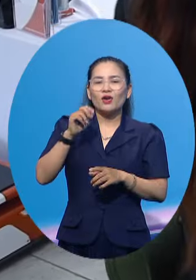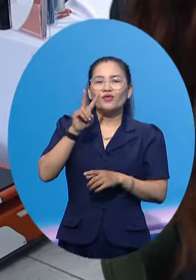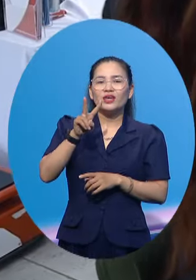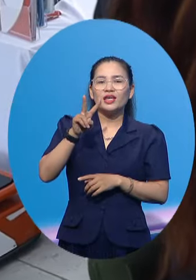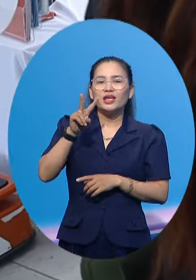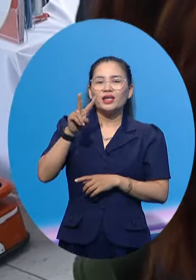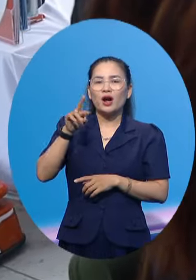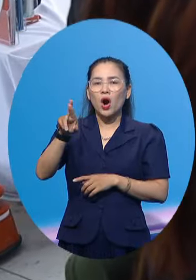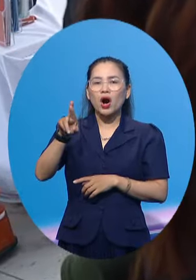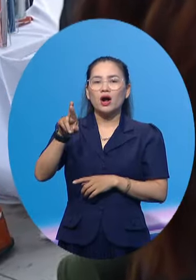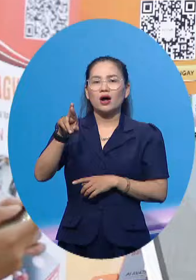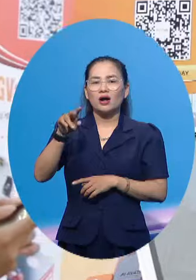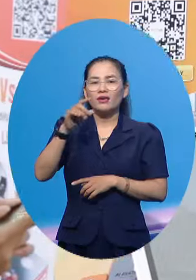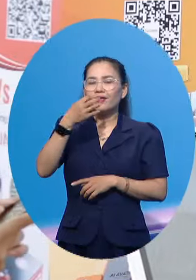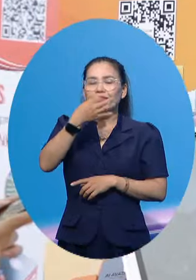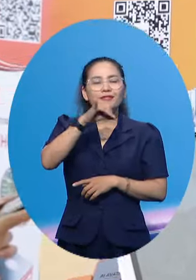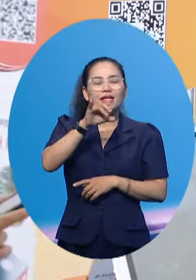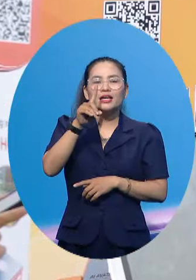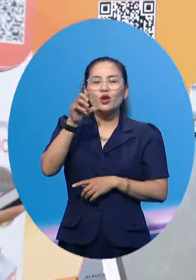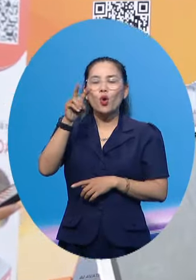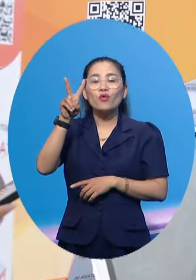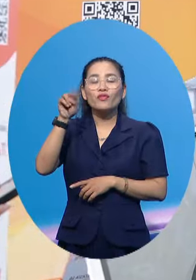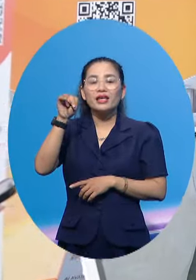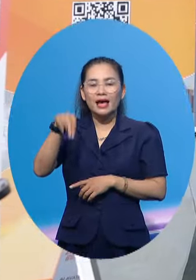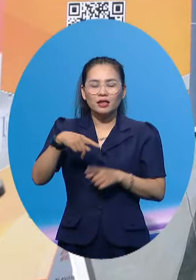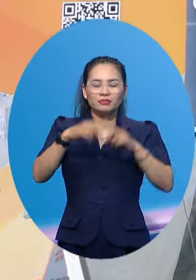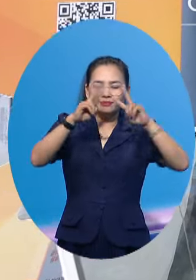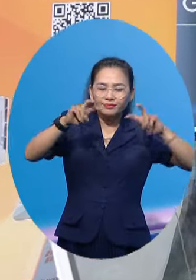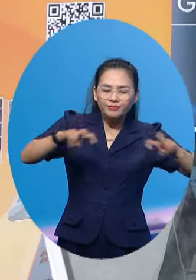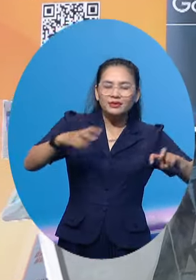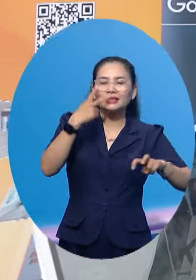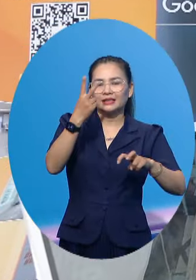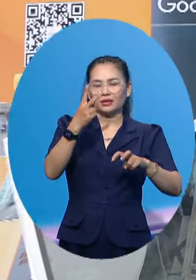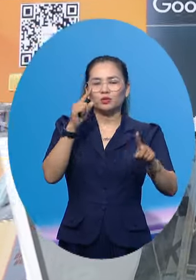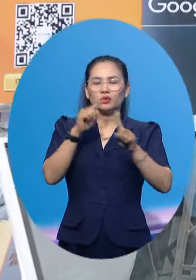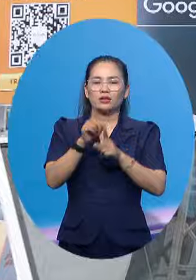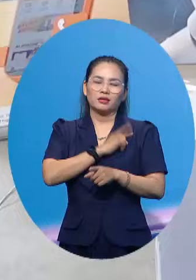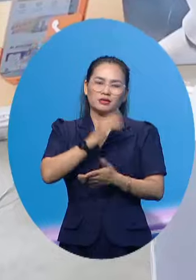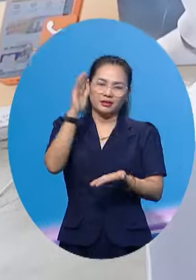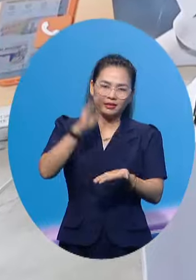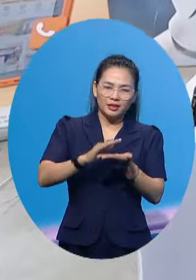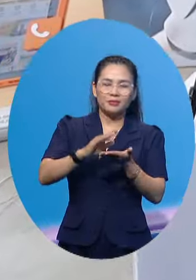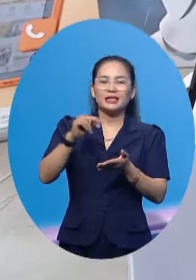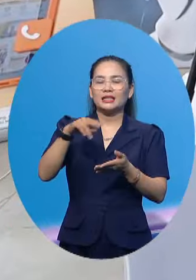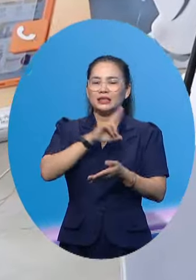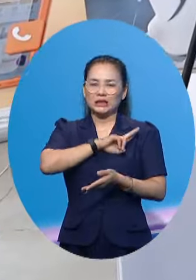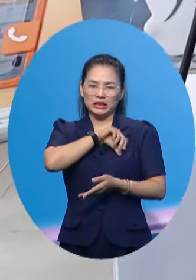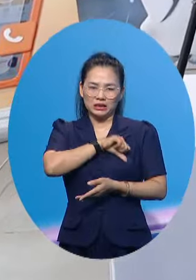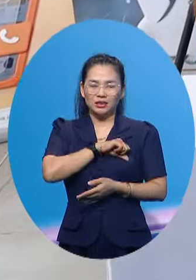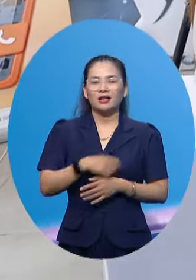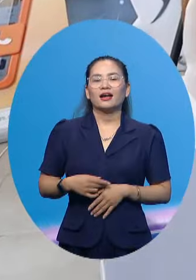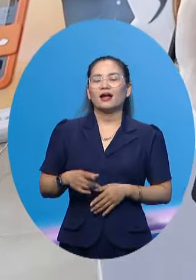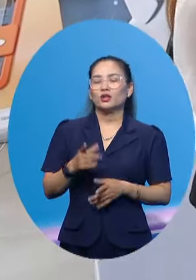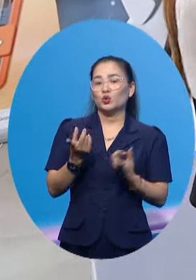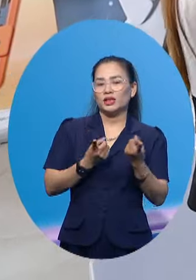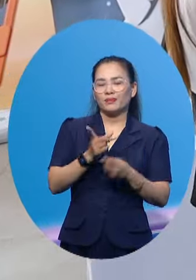để xem bất động sản từ xa, chia sẻ tài liệu, hồ sơ tuyển dụng qua nền tảng, giảm chi phí vận hành và nhân sự, qua đó giúp doanh nghiệp tiết